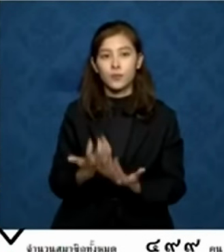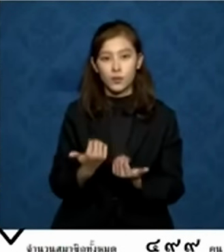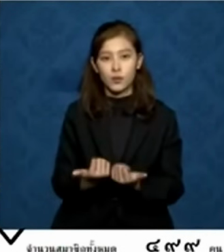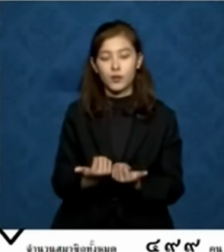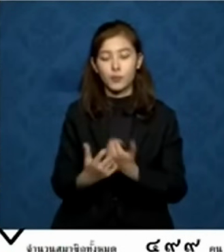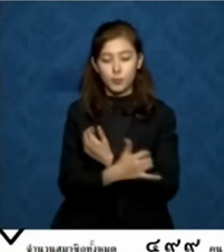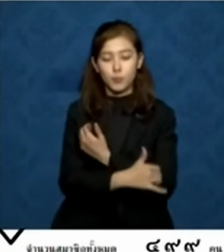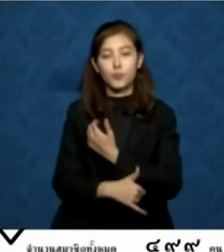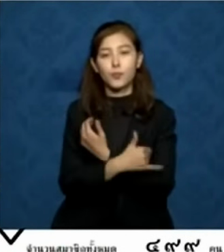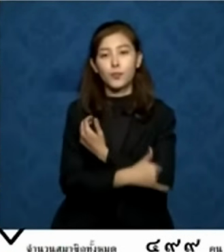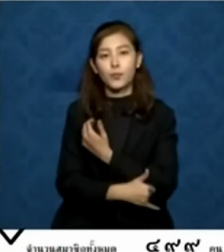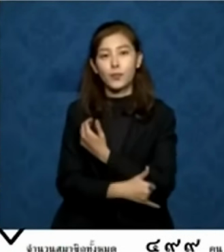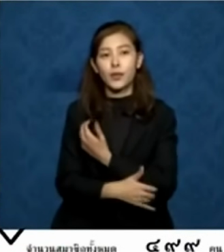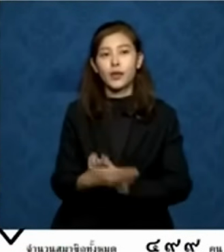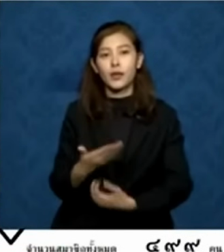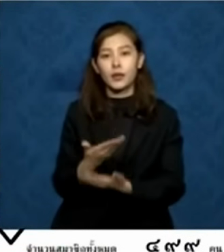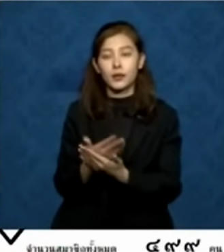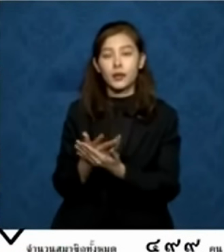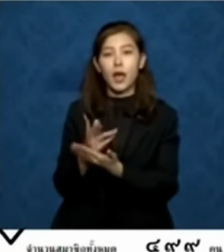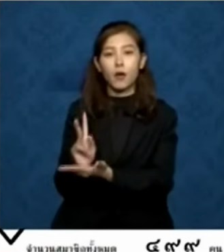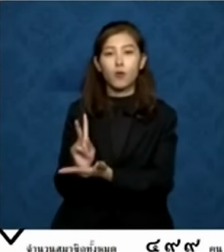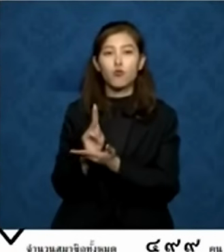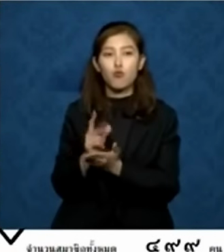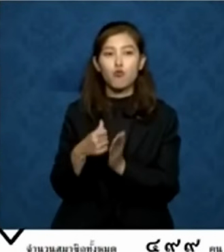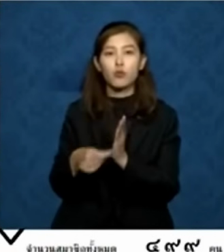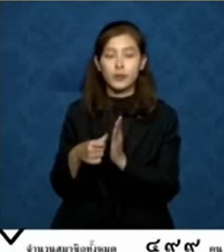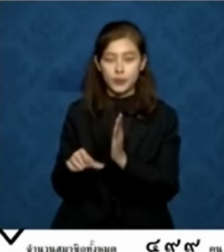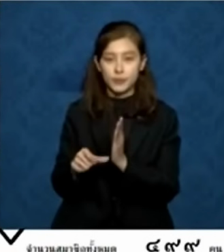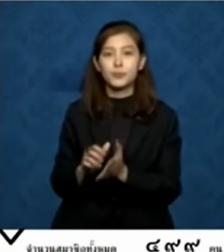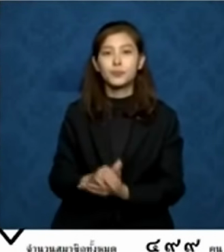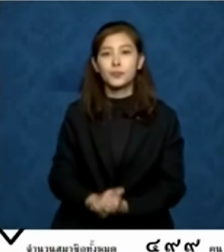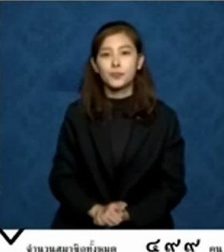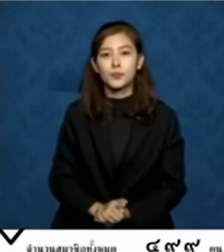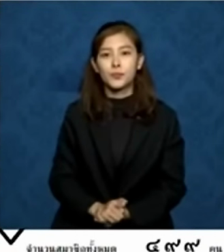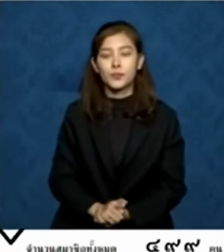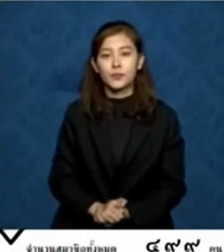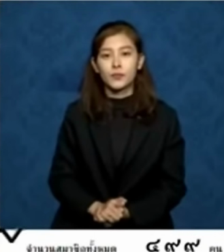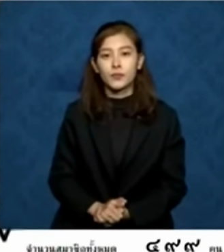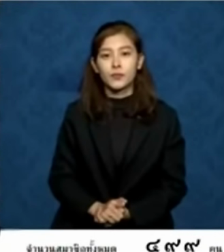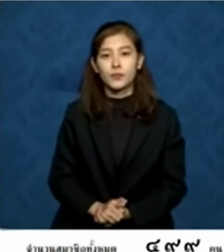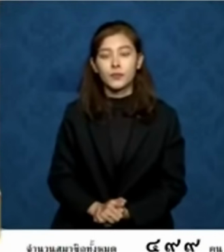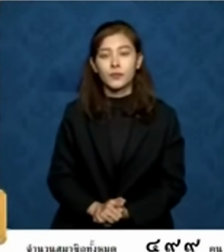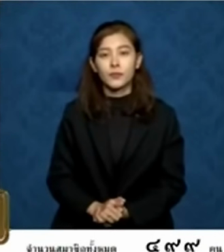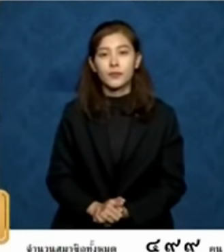ซึ่งถือว่าอยู่ในระดับที่แข็งแกร่ง